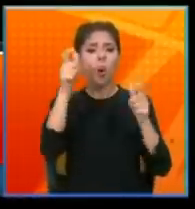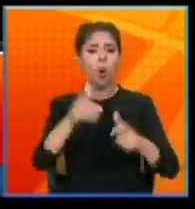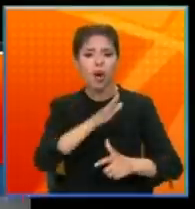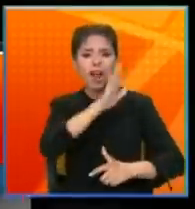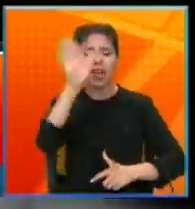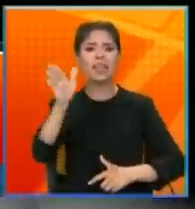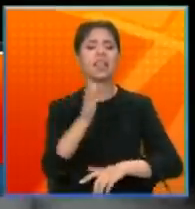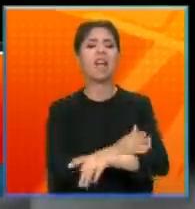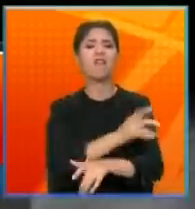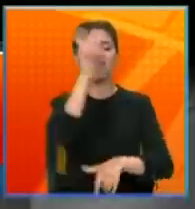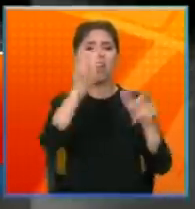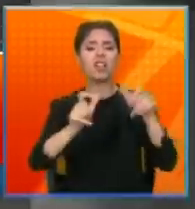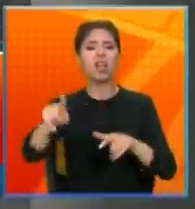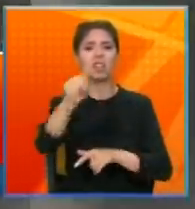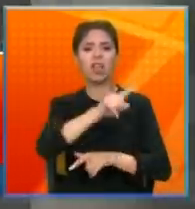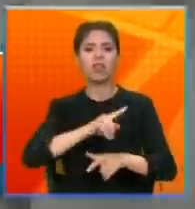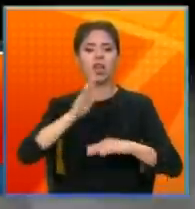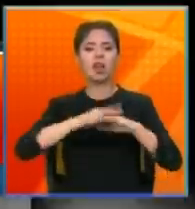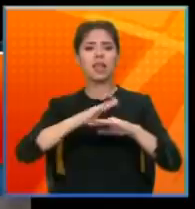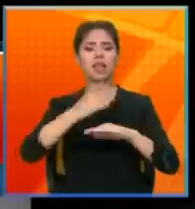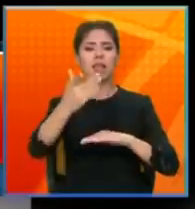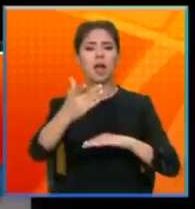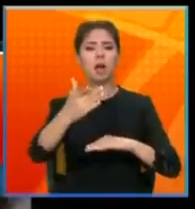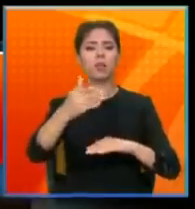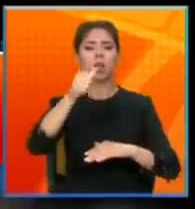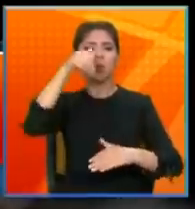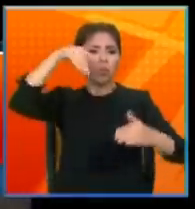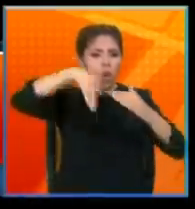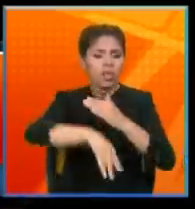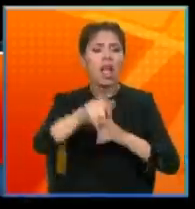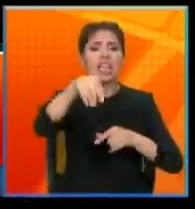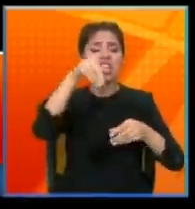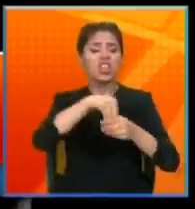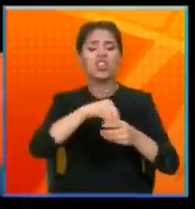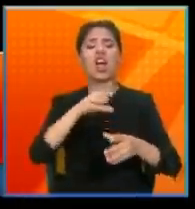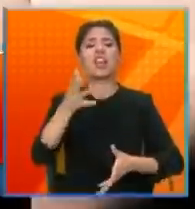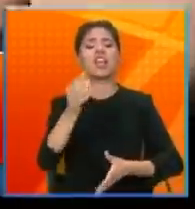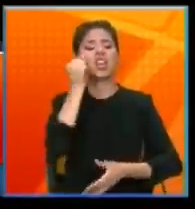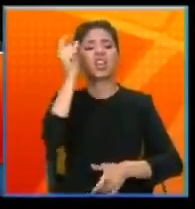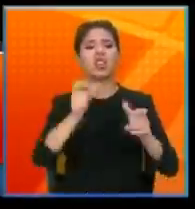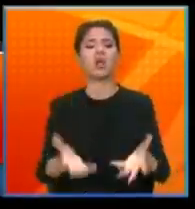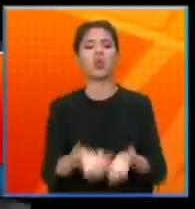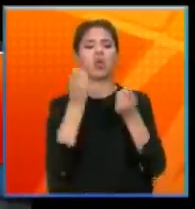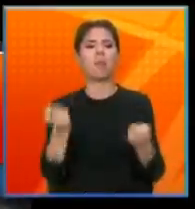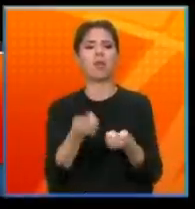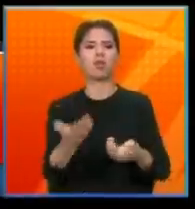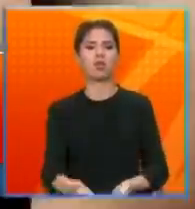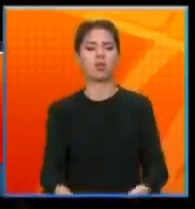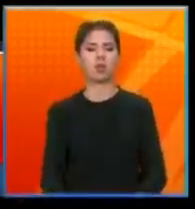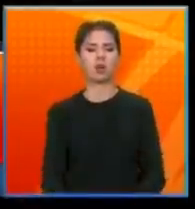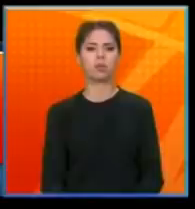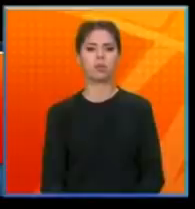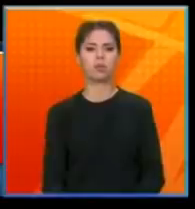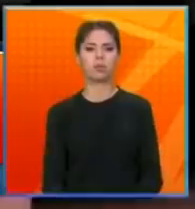giden çevre sakinlerinin yaptıkları, suya dalıyorlar ve içeride kalanları kurtarmaya çalışıyorlar.